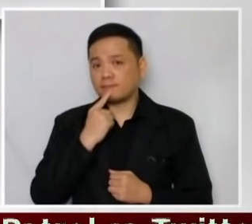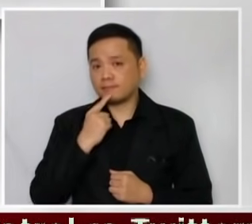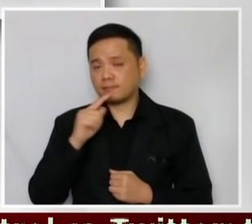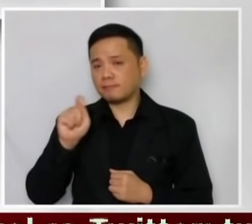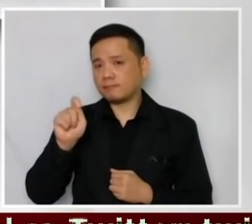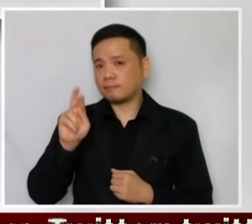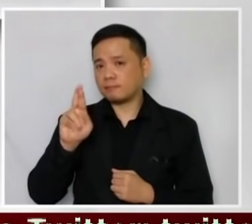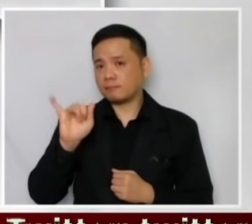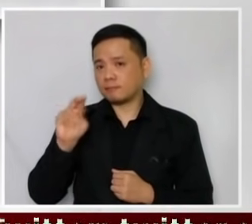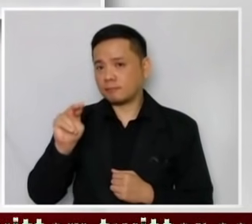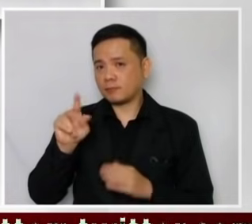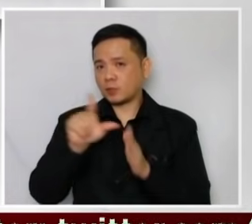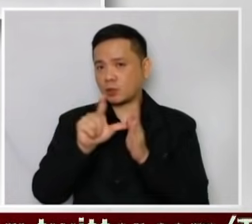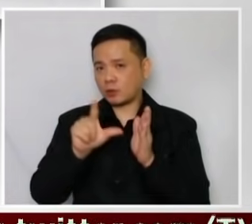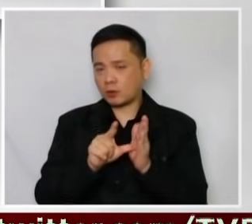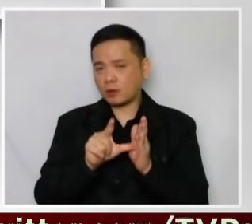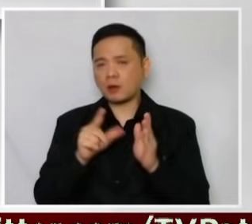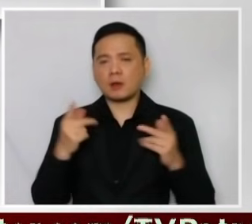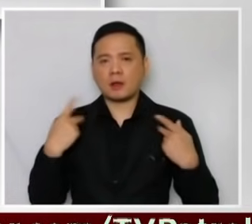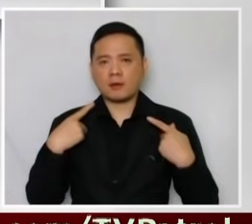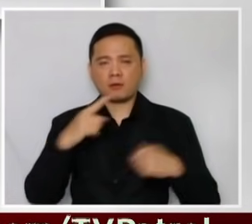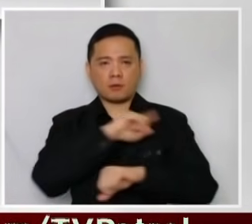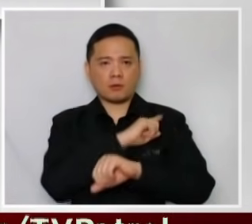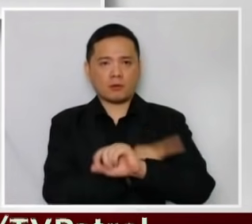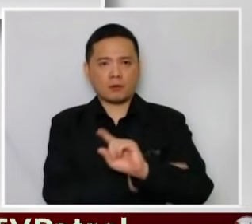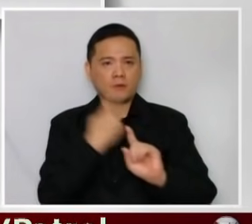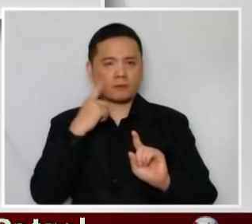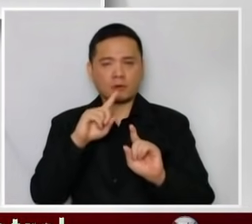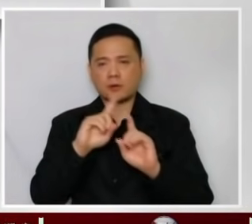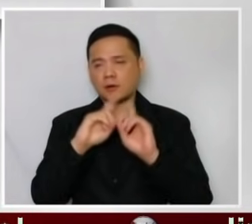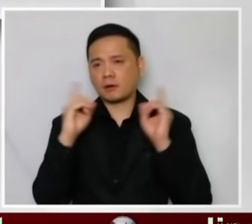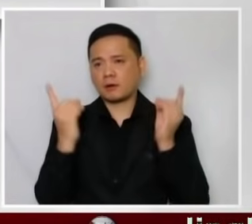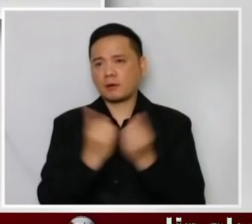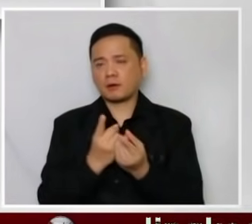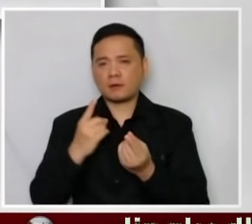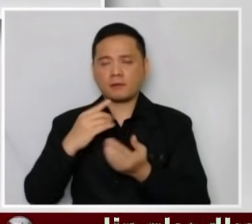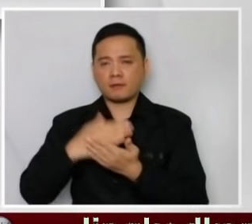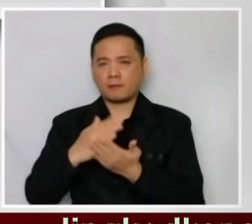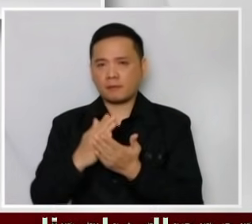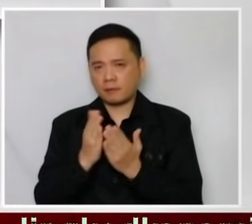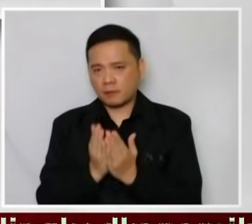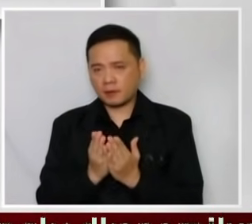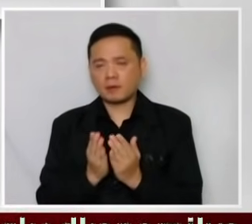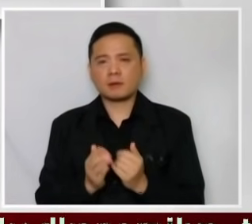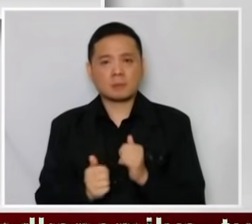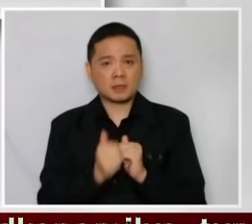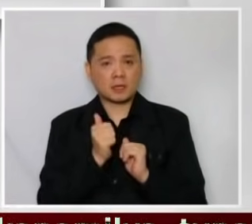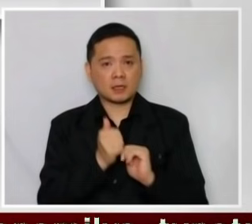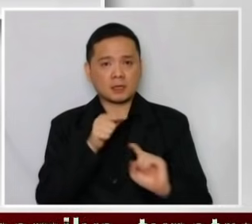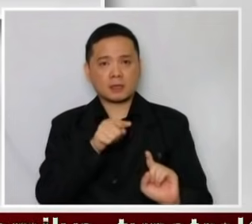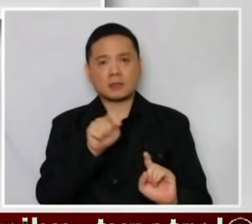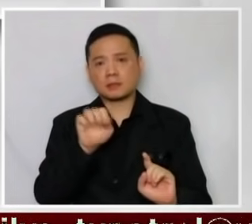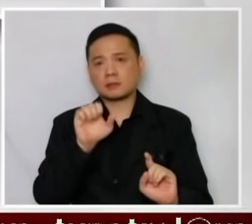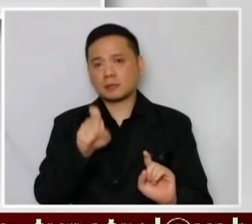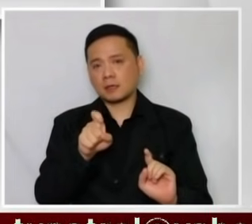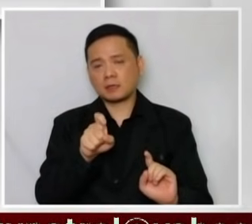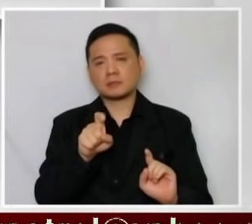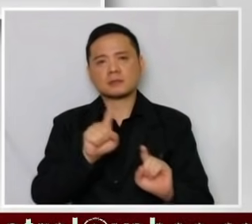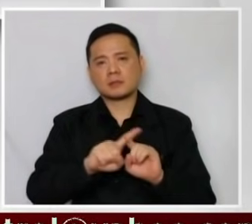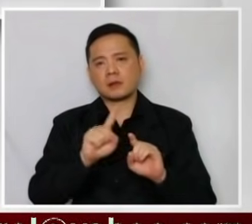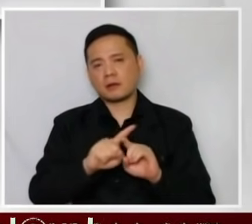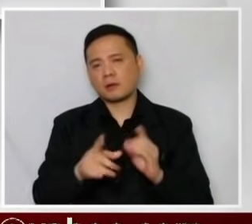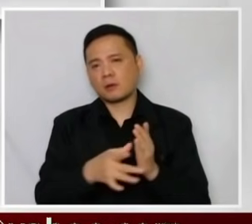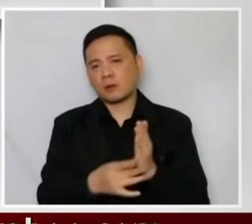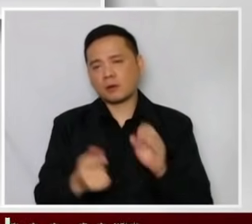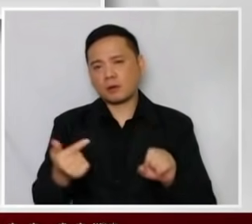may kapangyarihan ng Department of Finance na suspindihin ang pagpapatupad ng excise tax sa mga produktong petrolyo kung